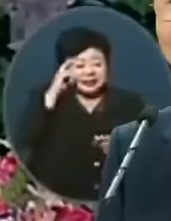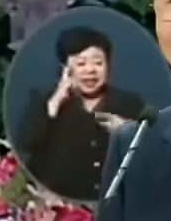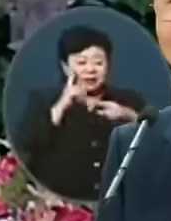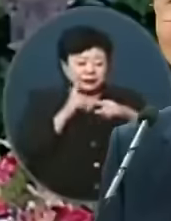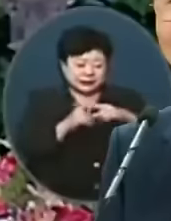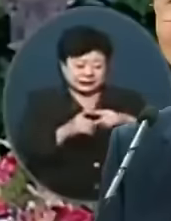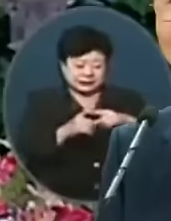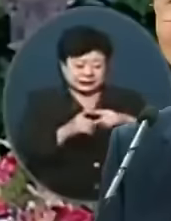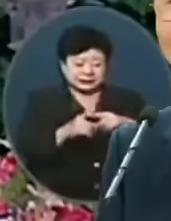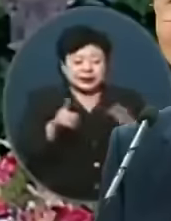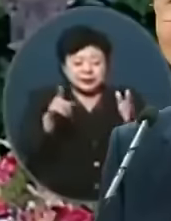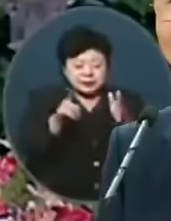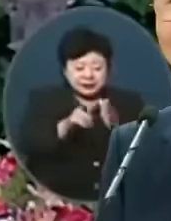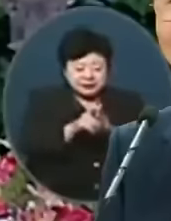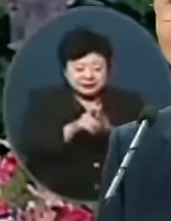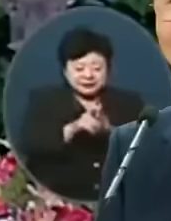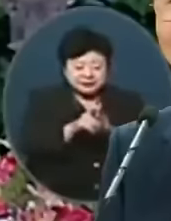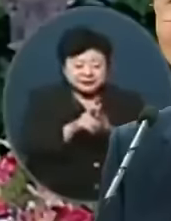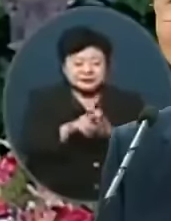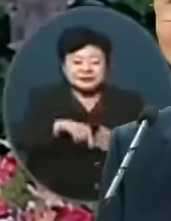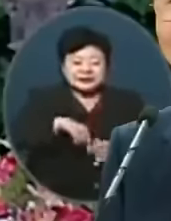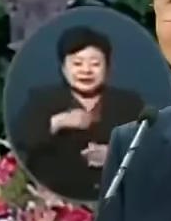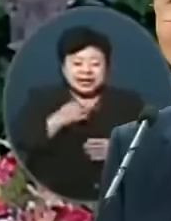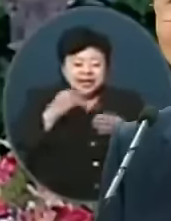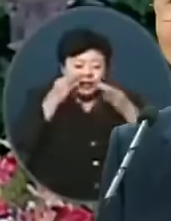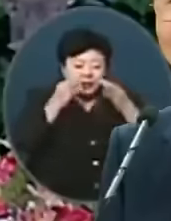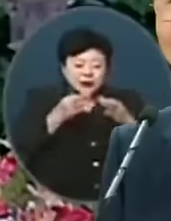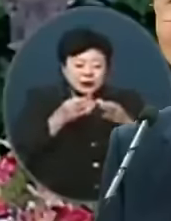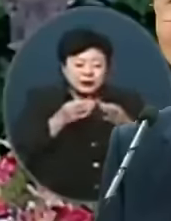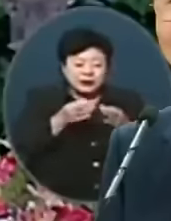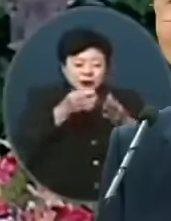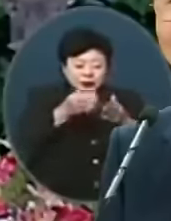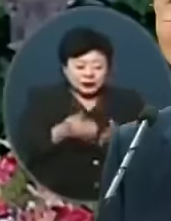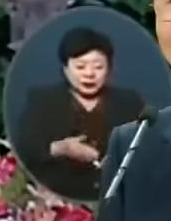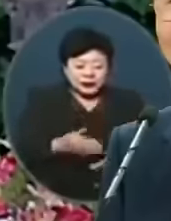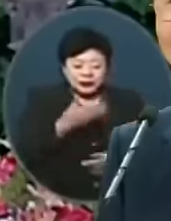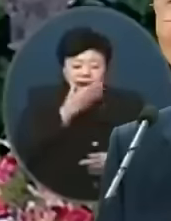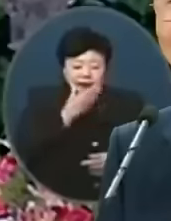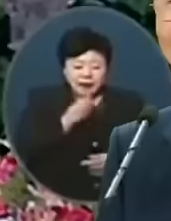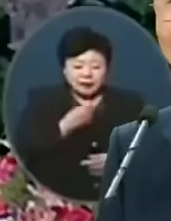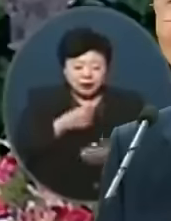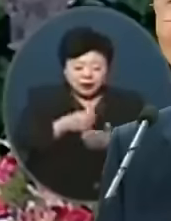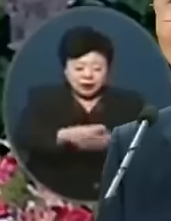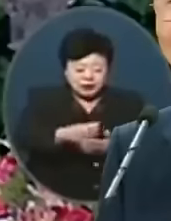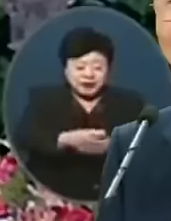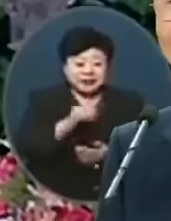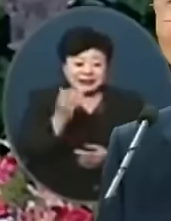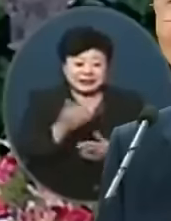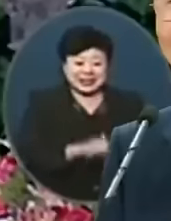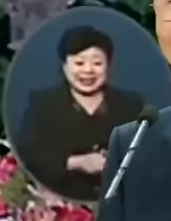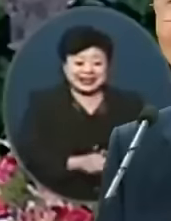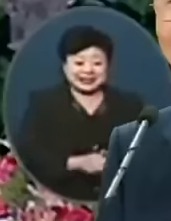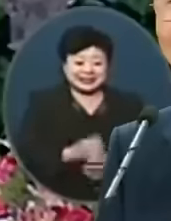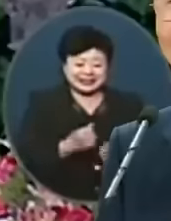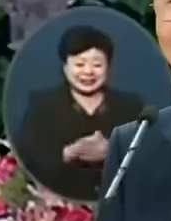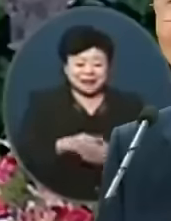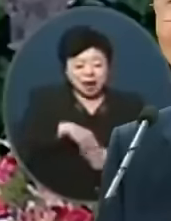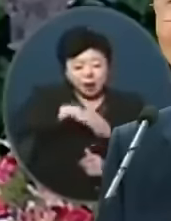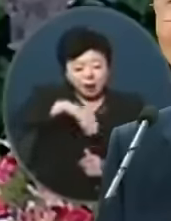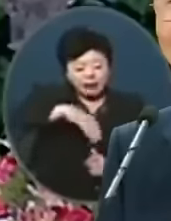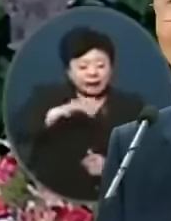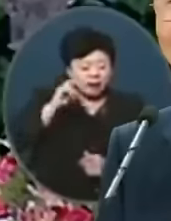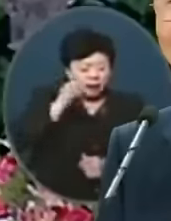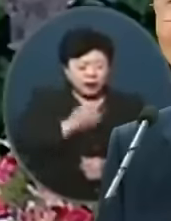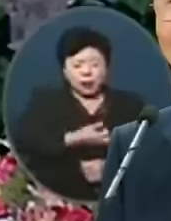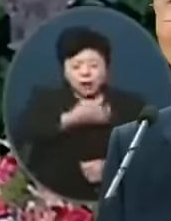생각이나 믿음 등 자기의 노력에 의해서 행복이 결정된다는 것입니다. 그러므로 환경이